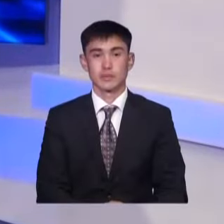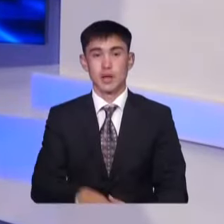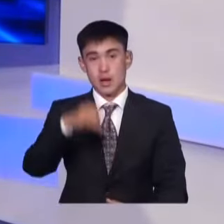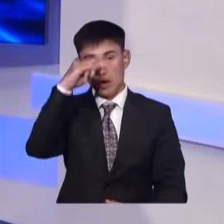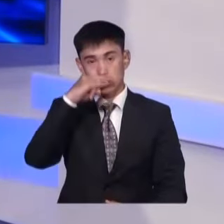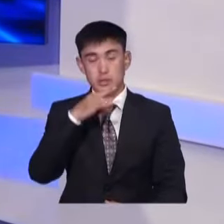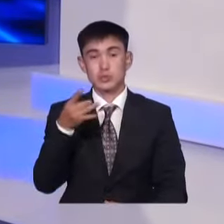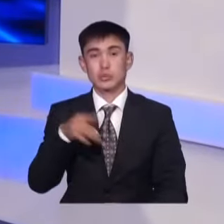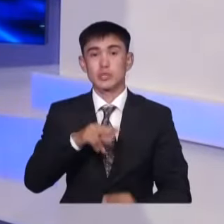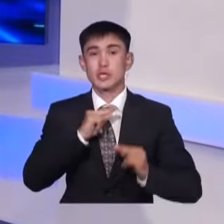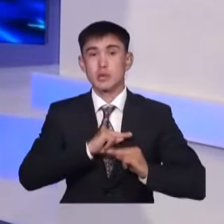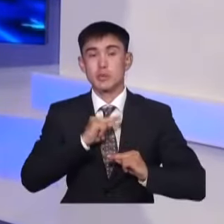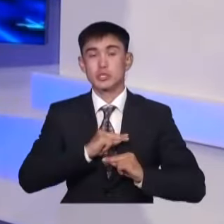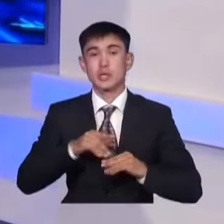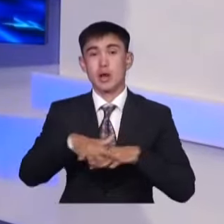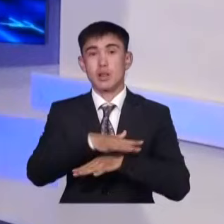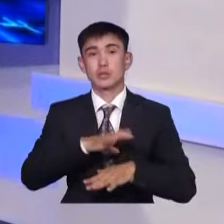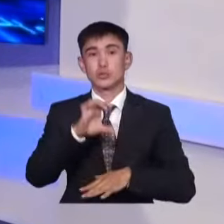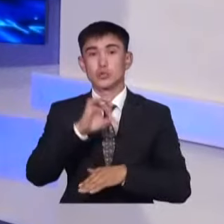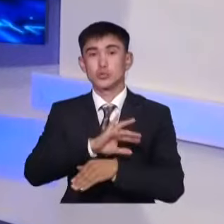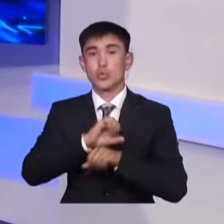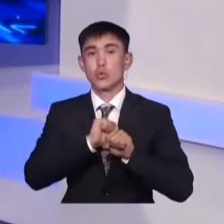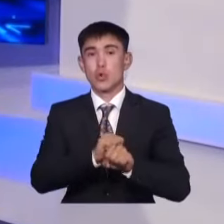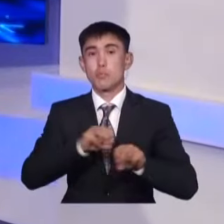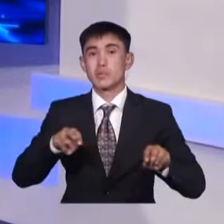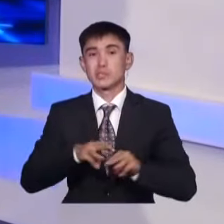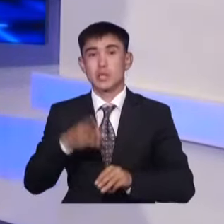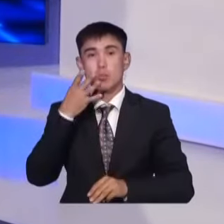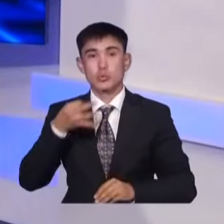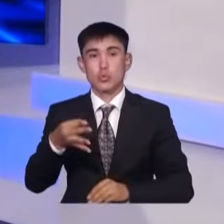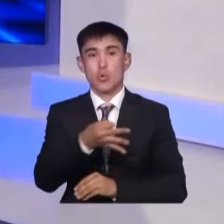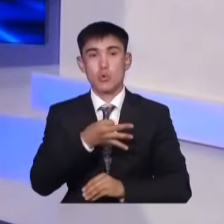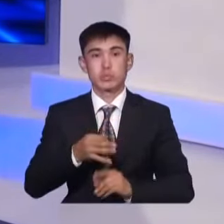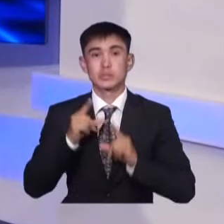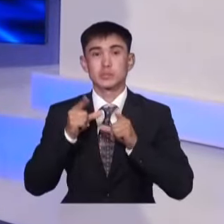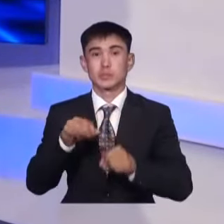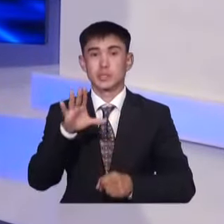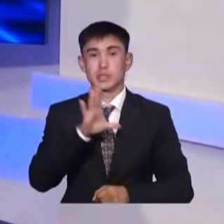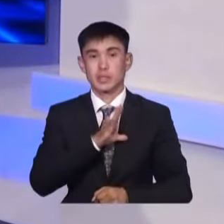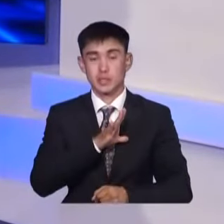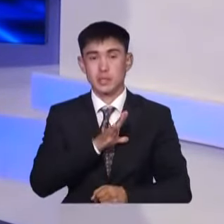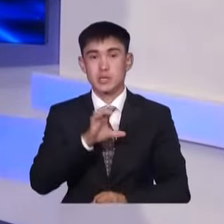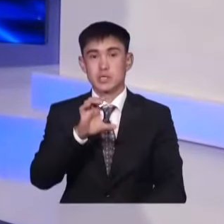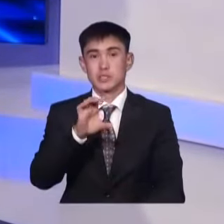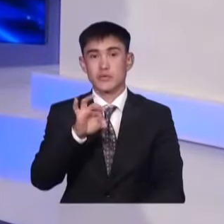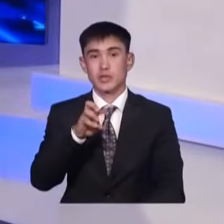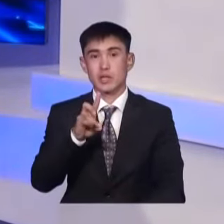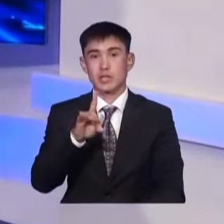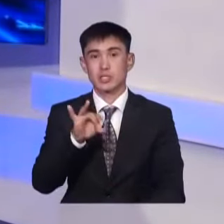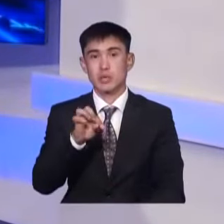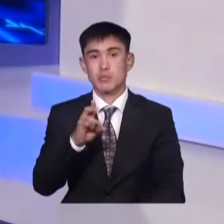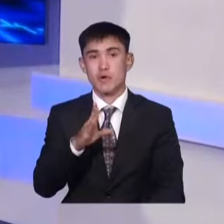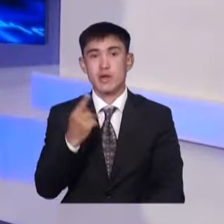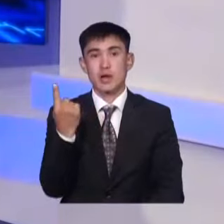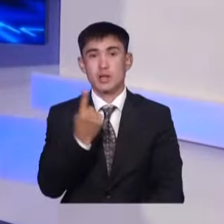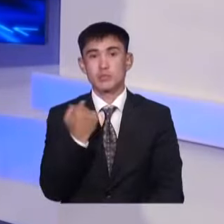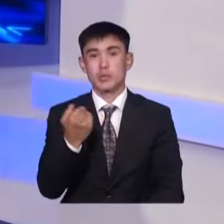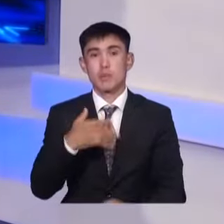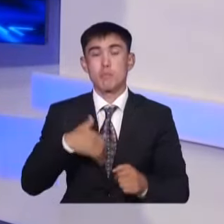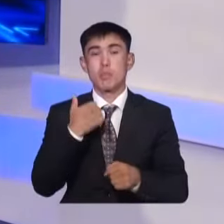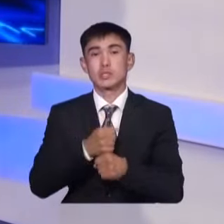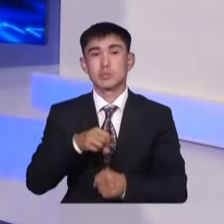Қазақстан Республикасының еңбек және халықты әлеуметтік қорғау министрі Алматы облысына іссапармен келді. Светлана Жақыпова ең